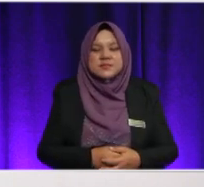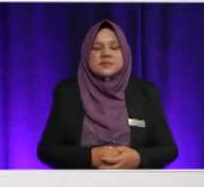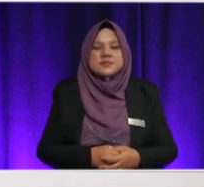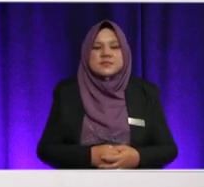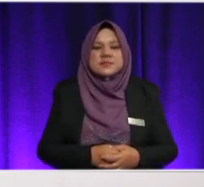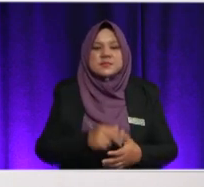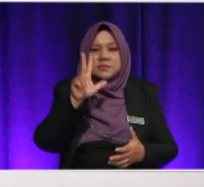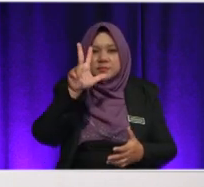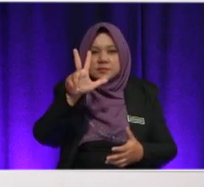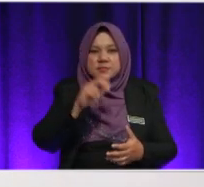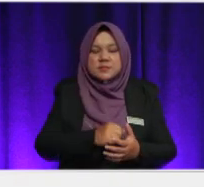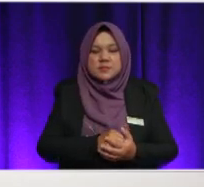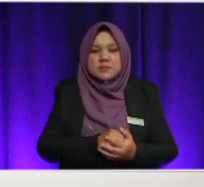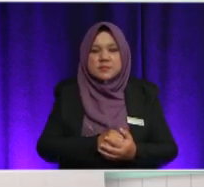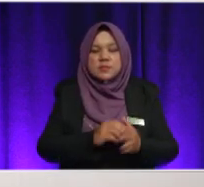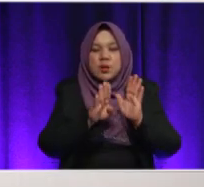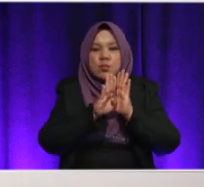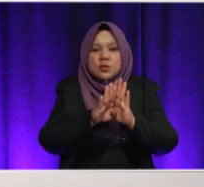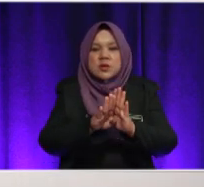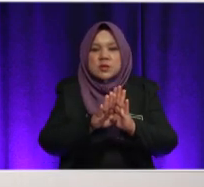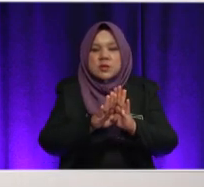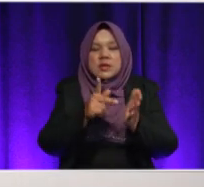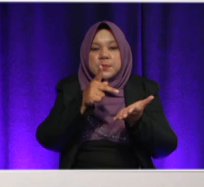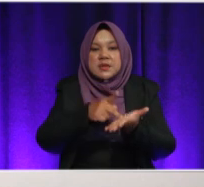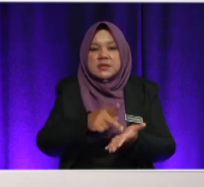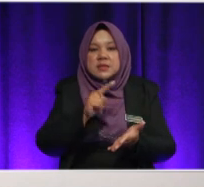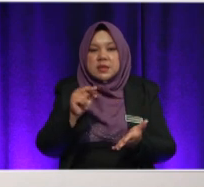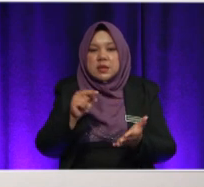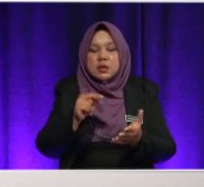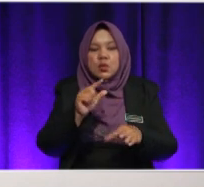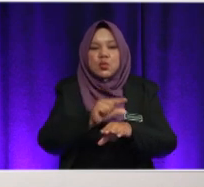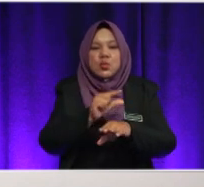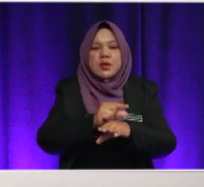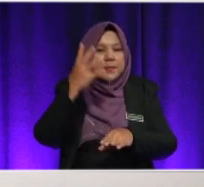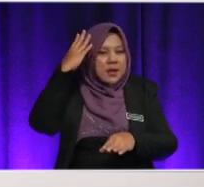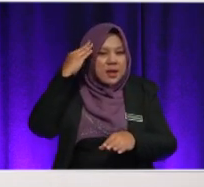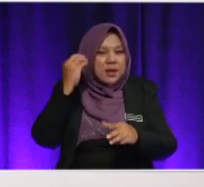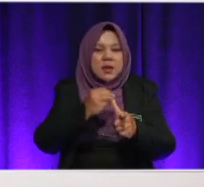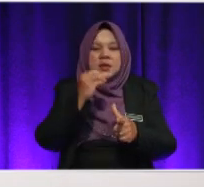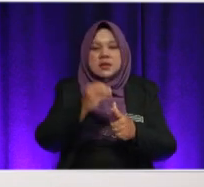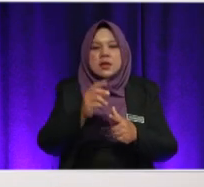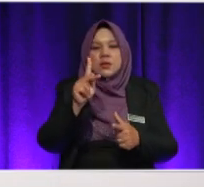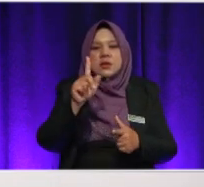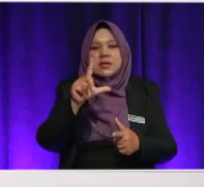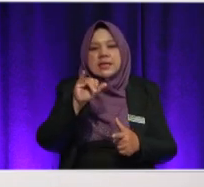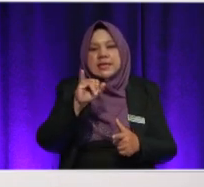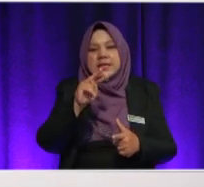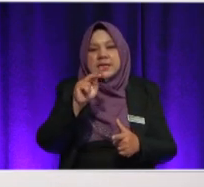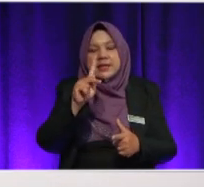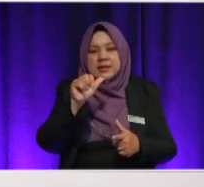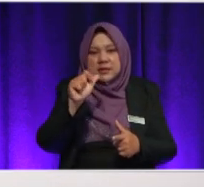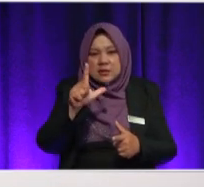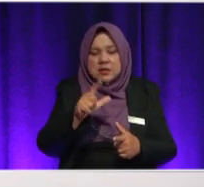yang ketiga tumbuk Tian keberkenan secara pengalaman ke klinicker secara pengalaman ya betul kan